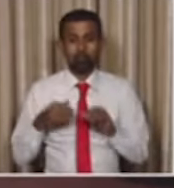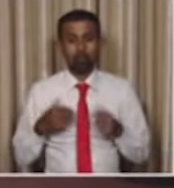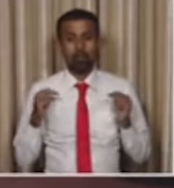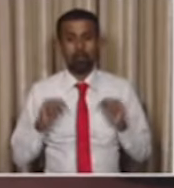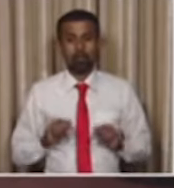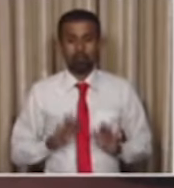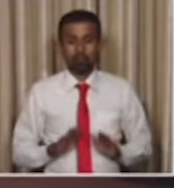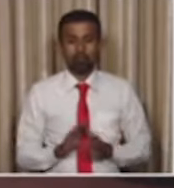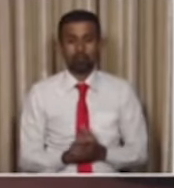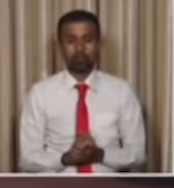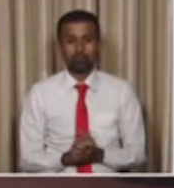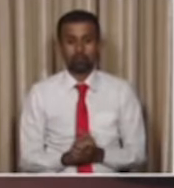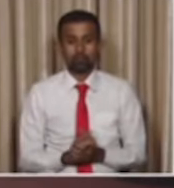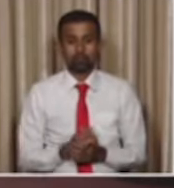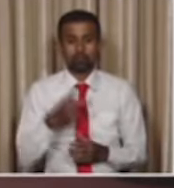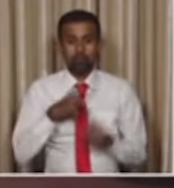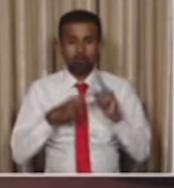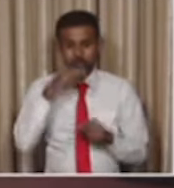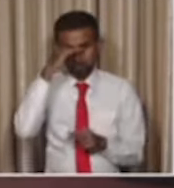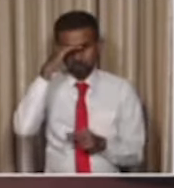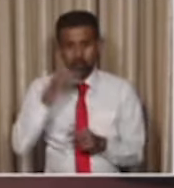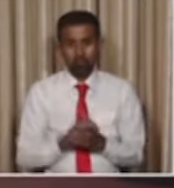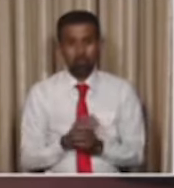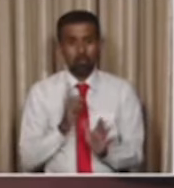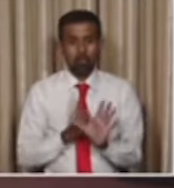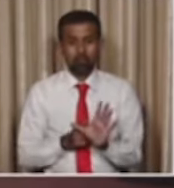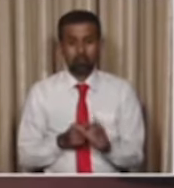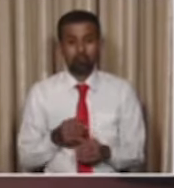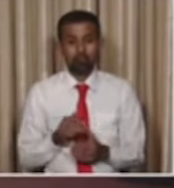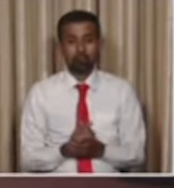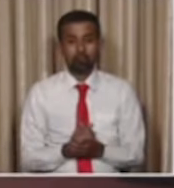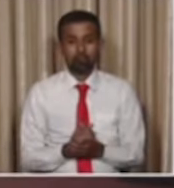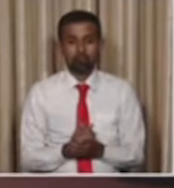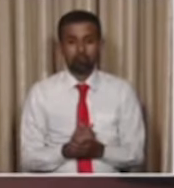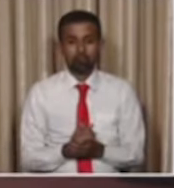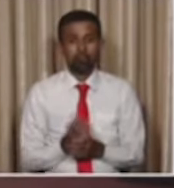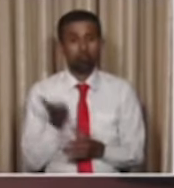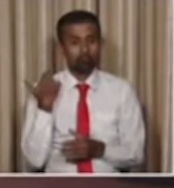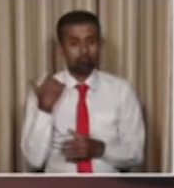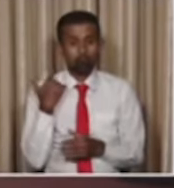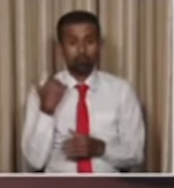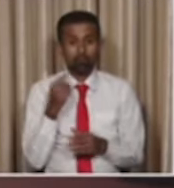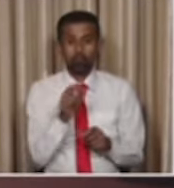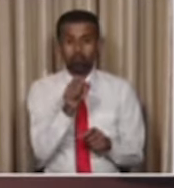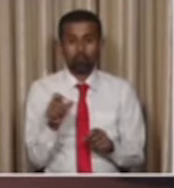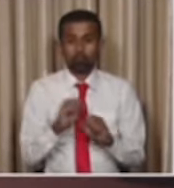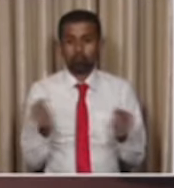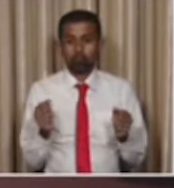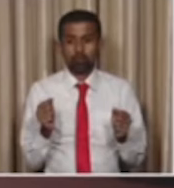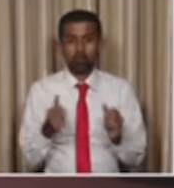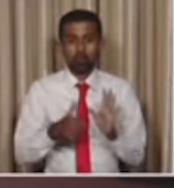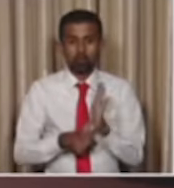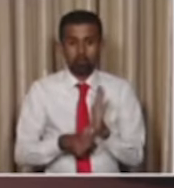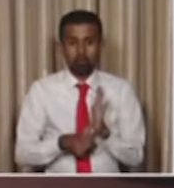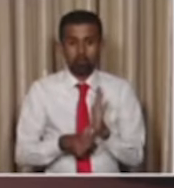නැවිල්ල. ඒ නිසා ගරු නියෝජකතන මේක නම් සම්ප්‍රදාය. මේක හැමදාම කරන්න. එකෙන වෙනද කරන දේ මොකද කතිකව නැහැ කියලා සභාවේ 50 තරම්